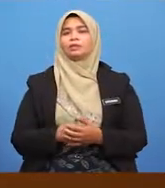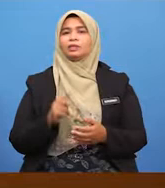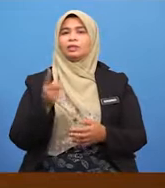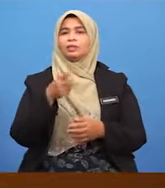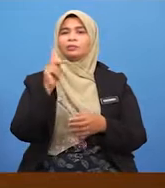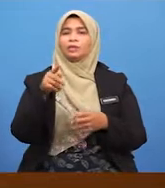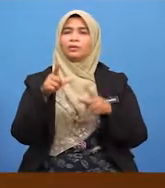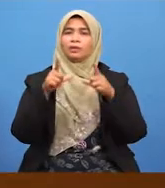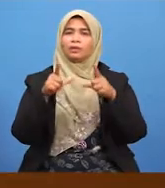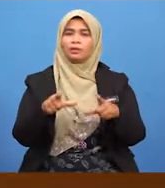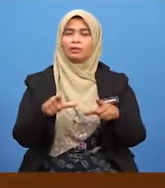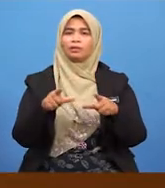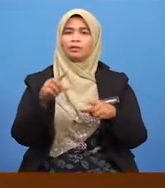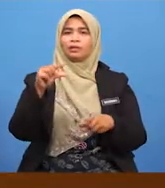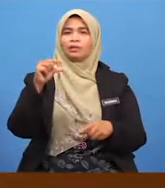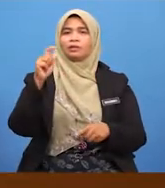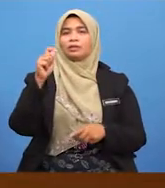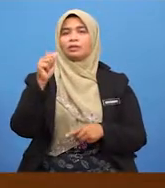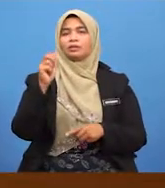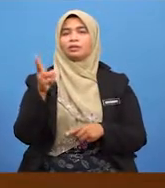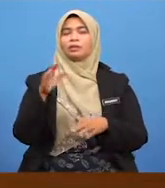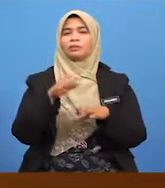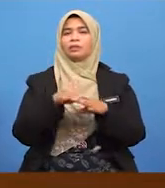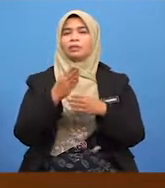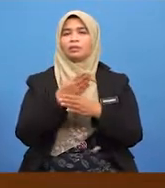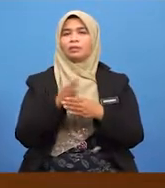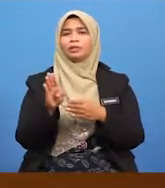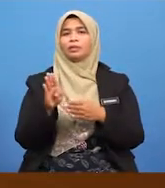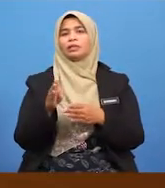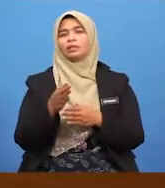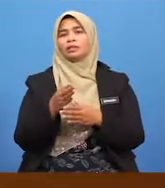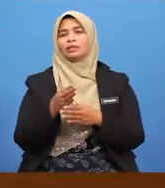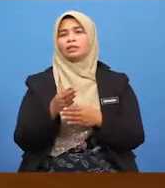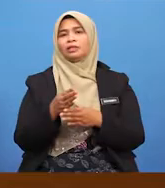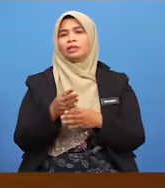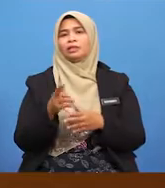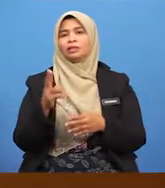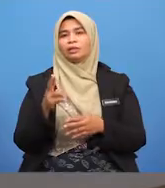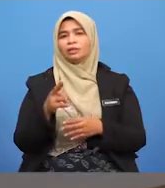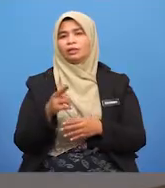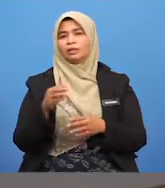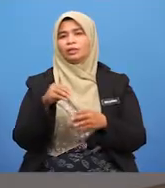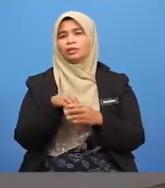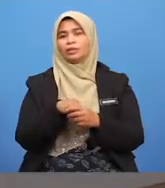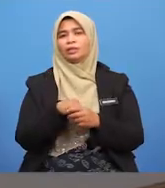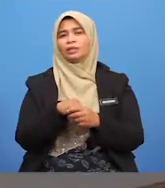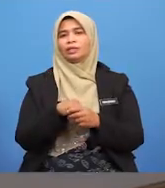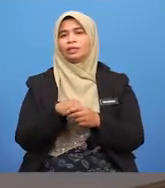kita perlu lah meletakkan getah pada bahagian ruangan